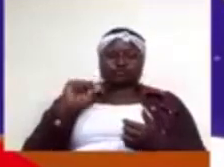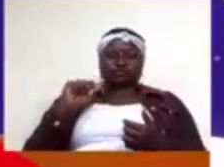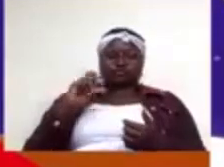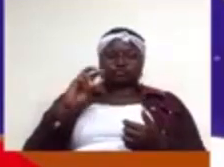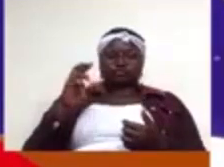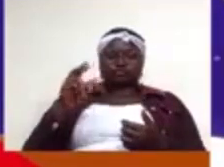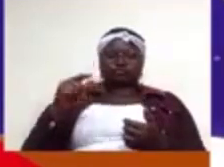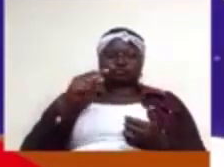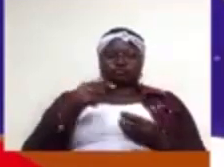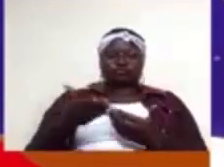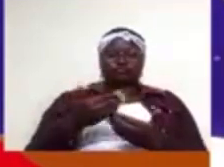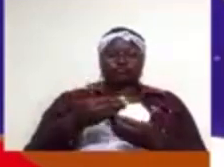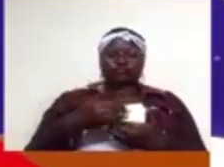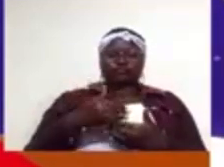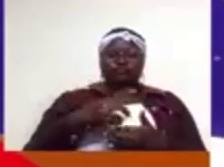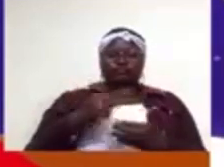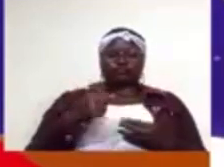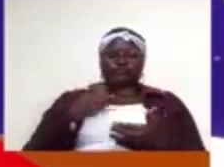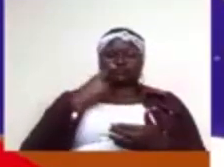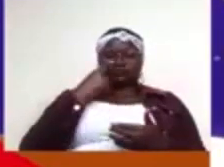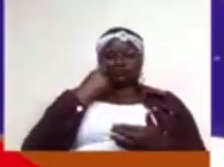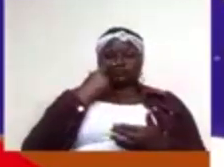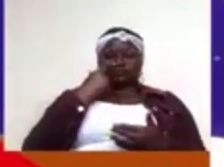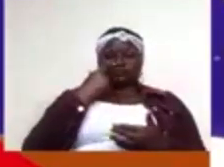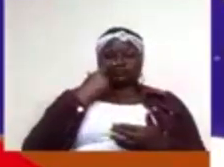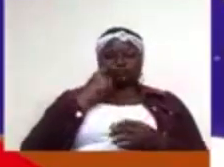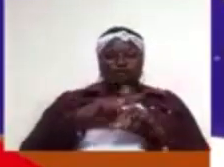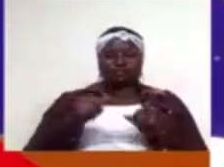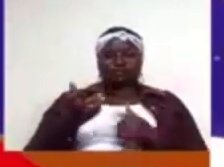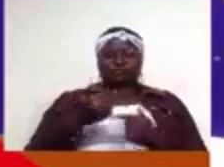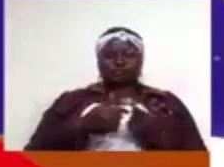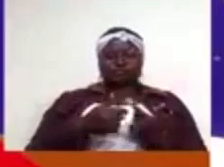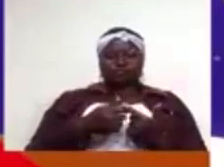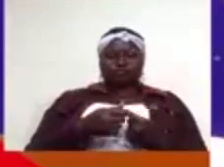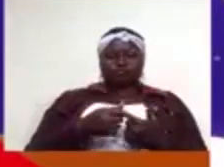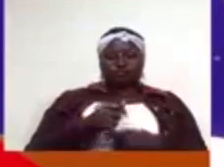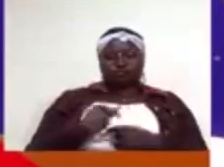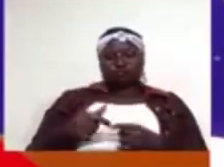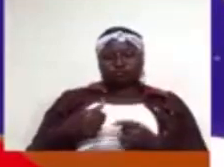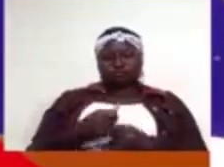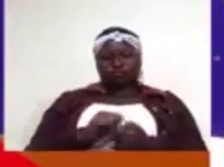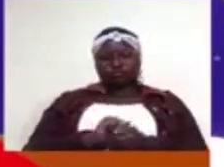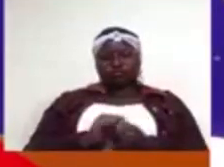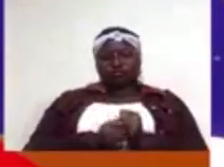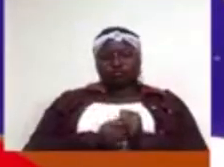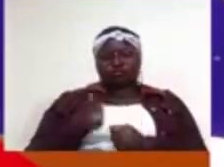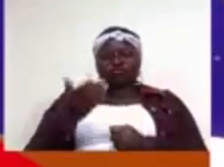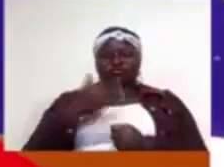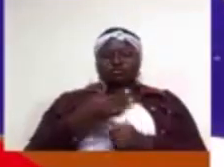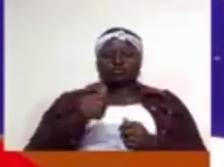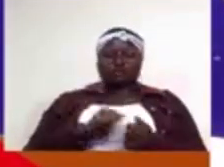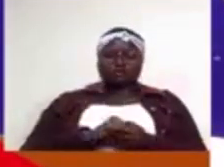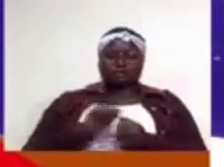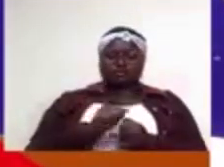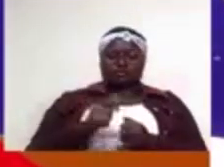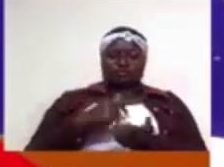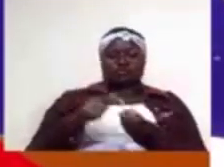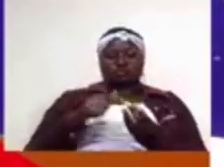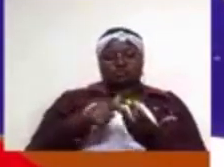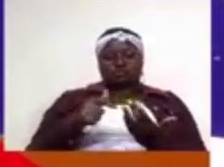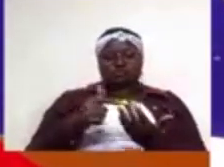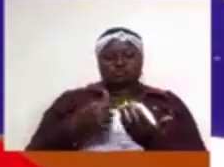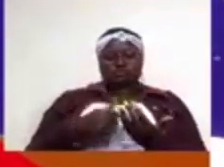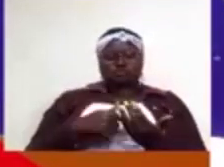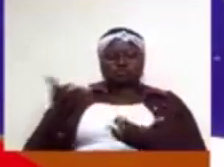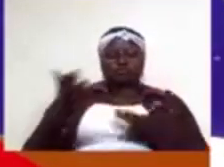the counseling board ni mathire mbere yao but unfortunately he maundu matahitukirio they should see and they